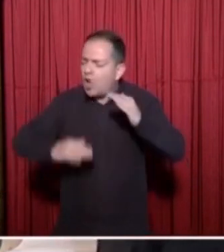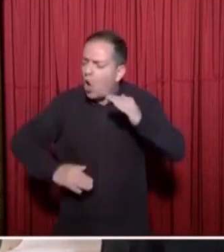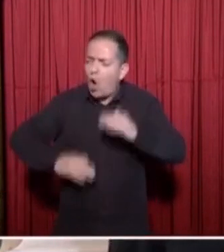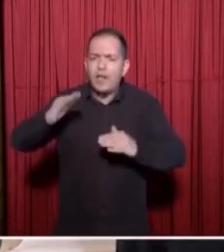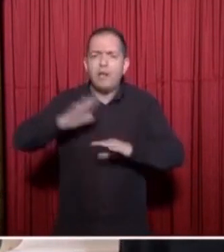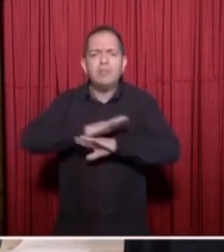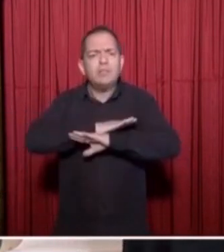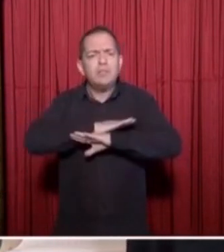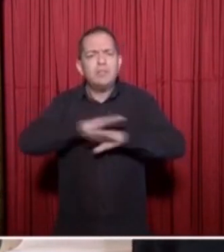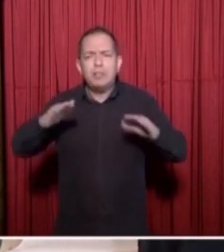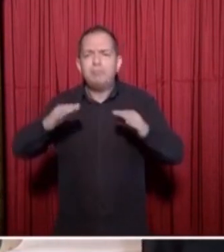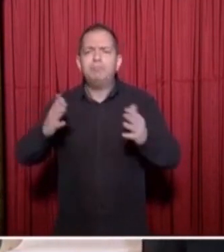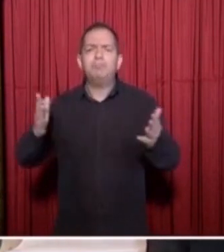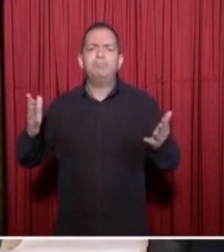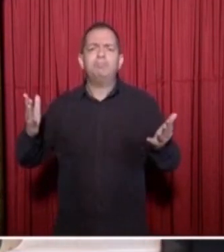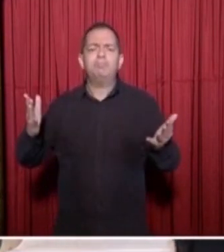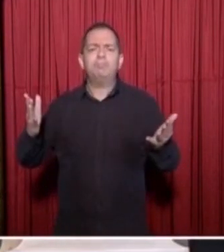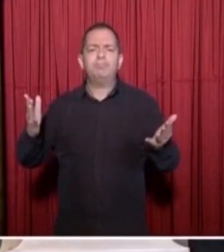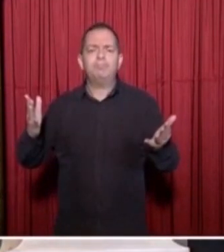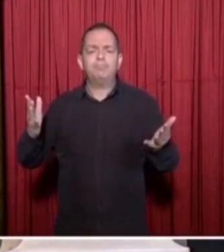χωρίς περιορισμούς,